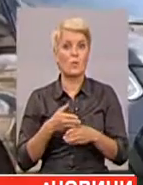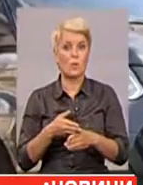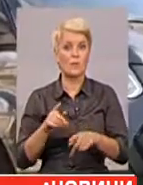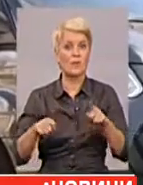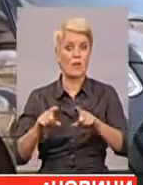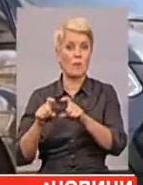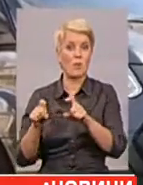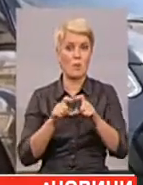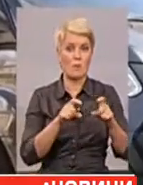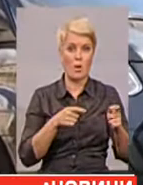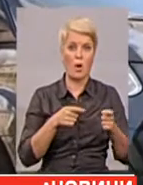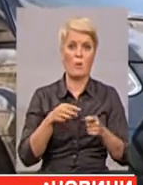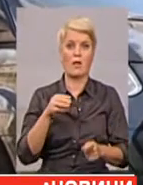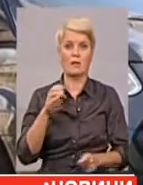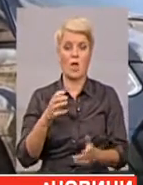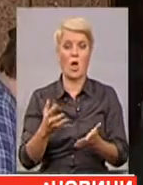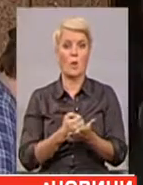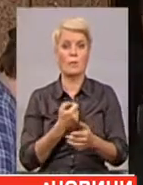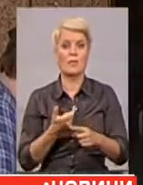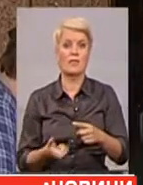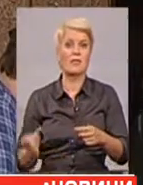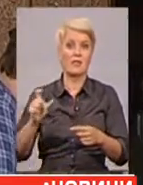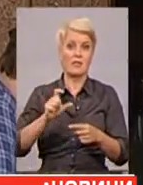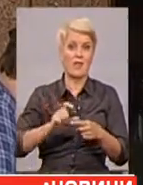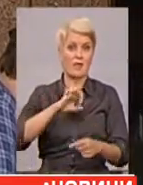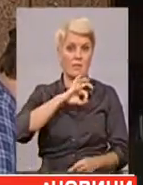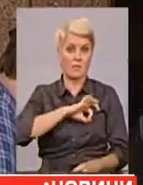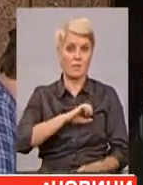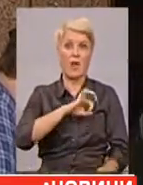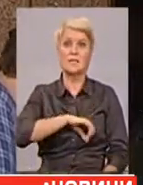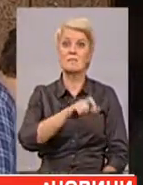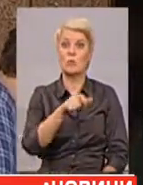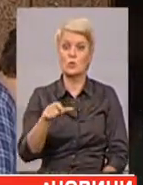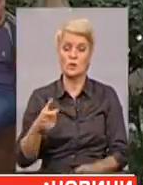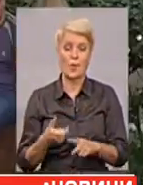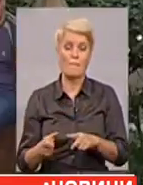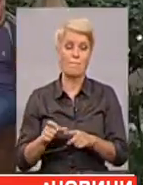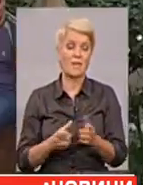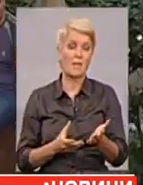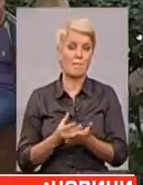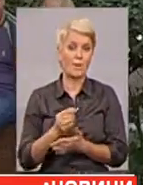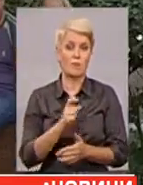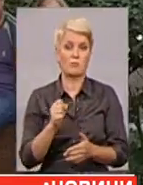компаніям, операторам ТЕС отримати надприбутки, а споживачі переплачували за електроенергію.